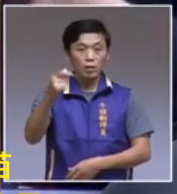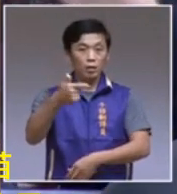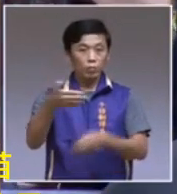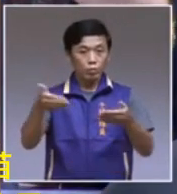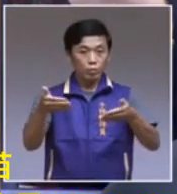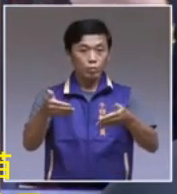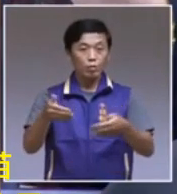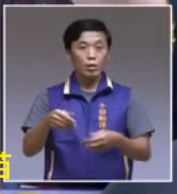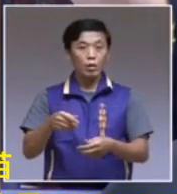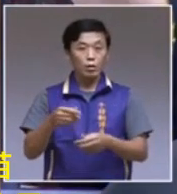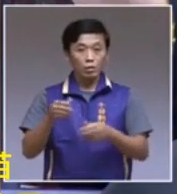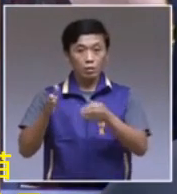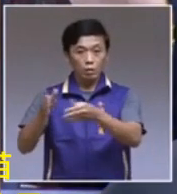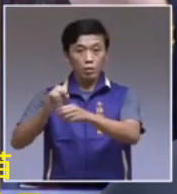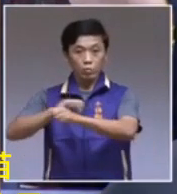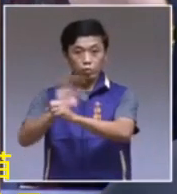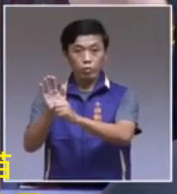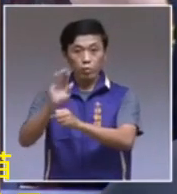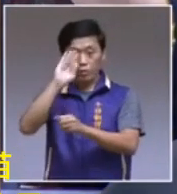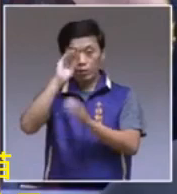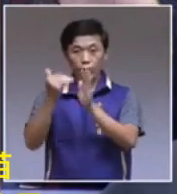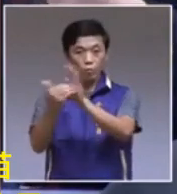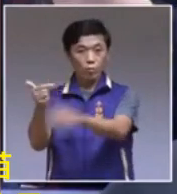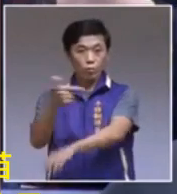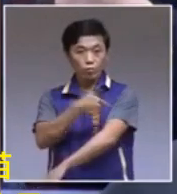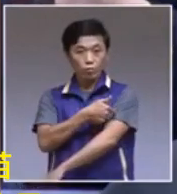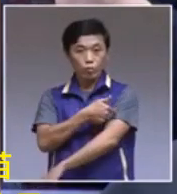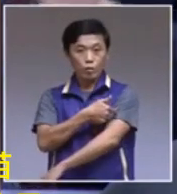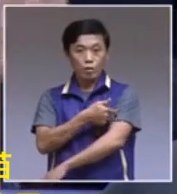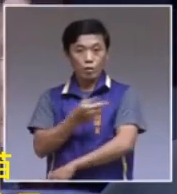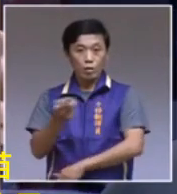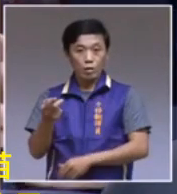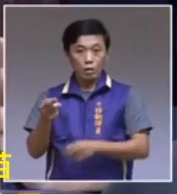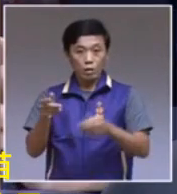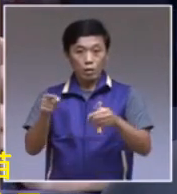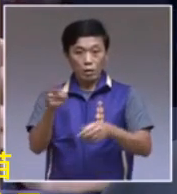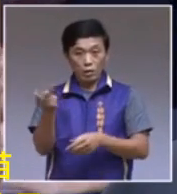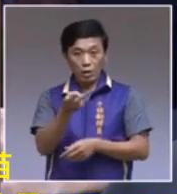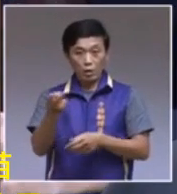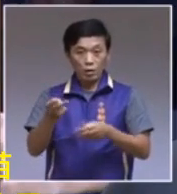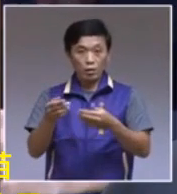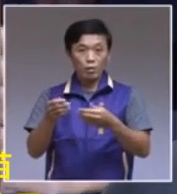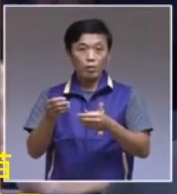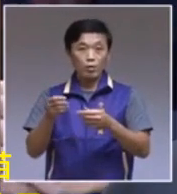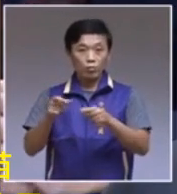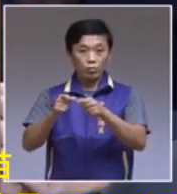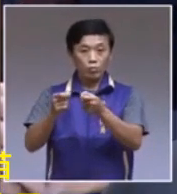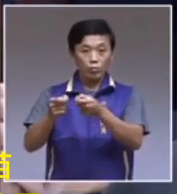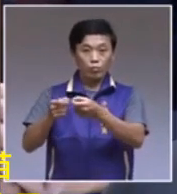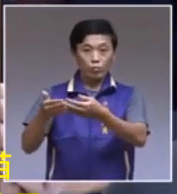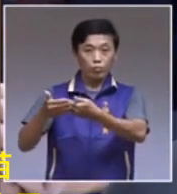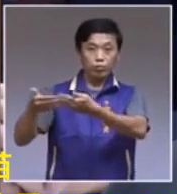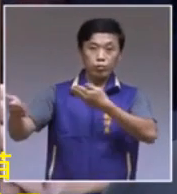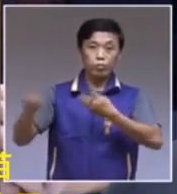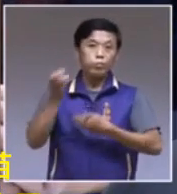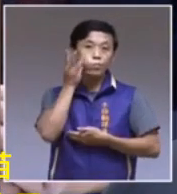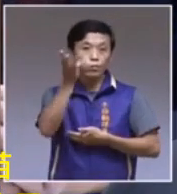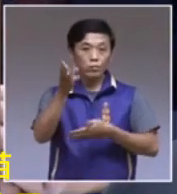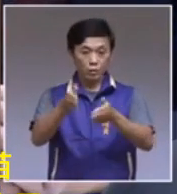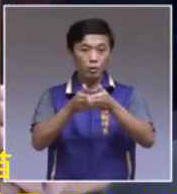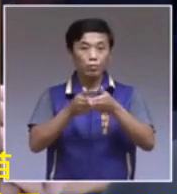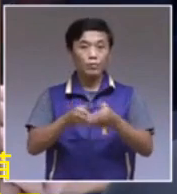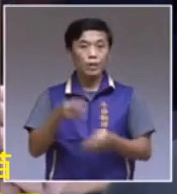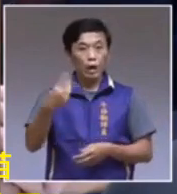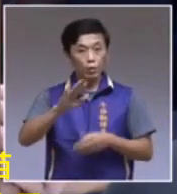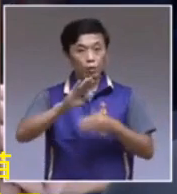跟新冠肺炎的疫苗注射要相隔3个月。那另外也有很多